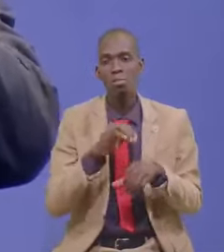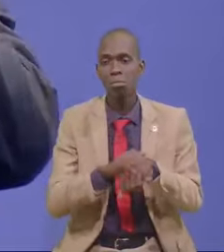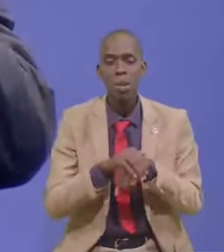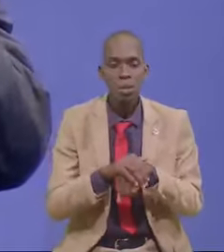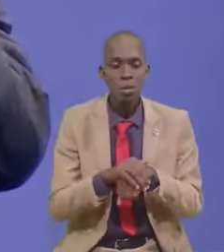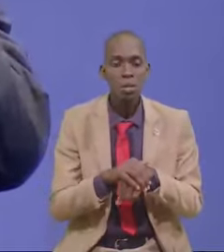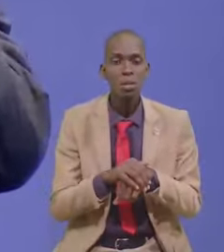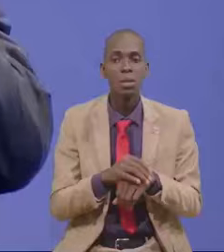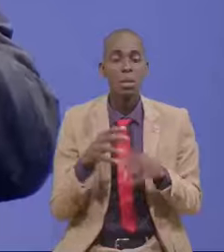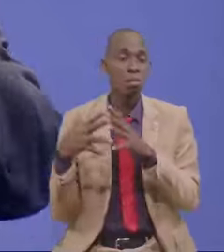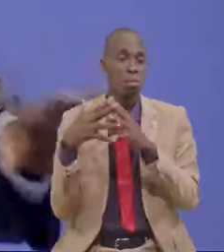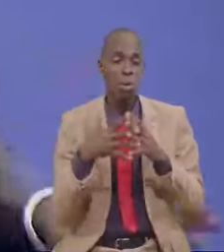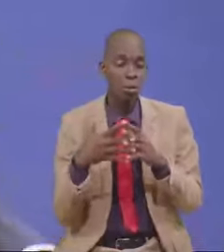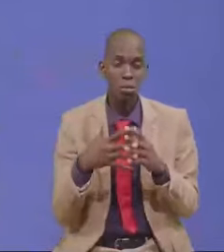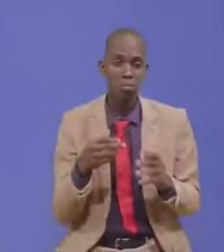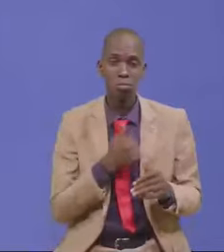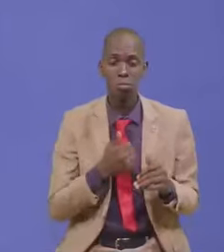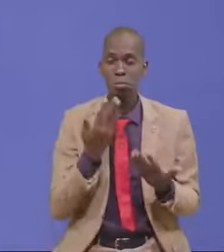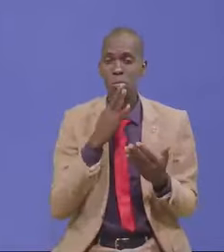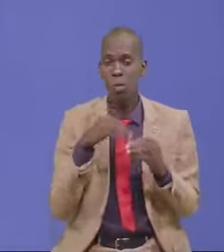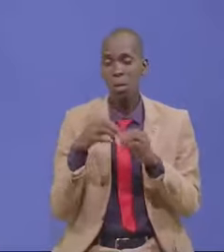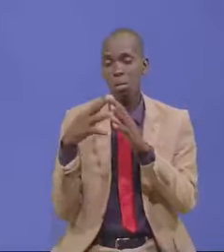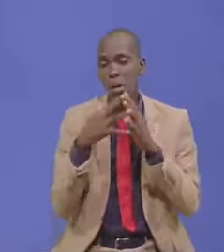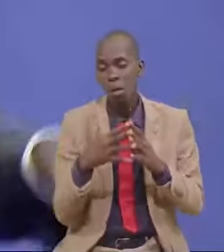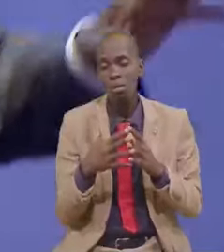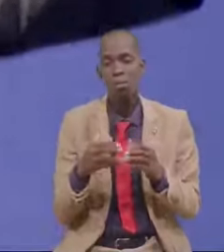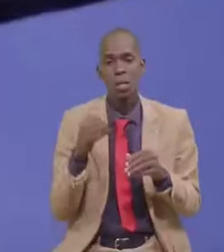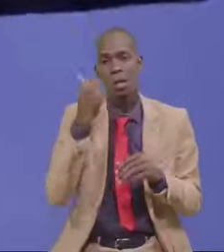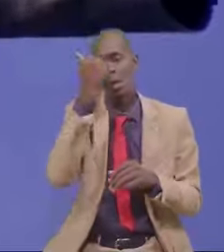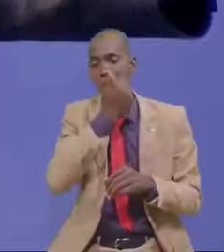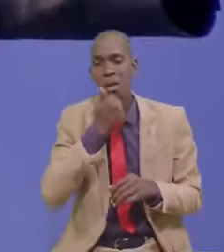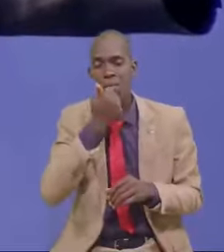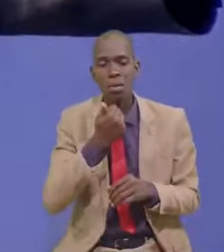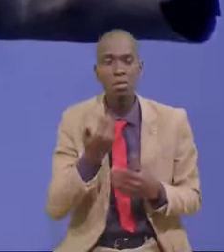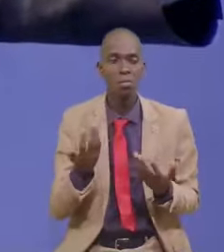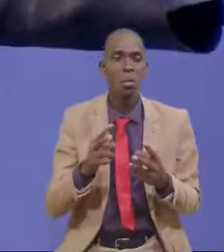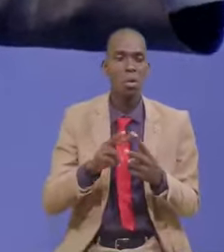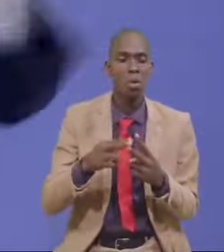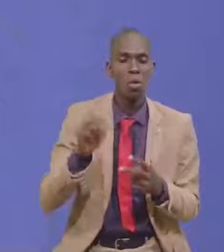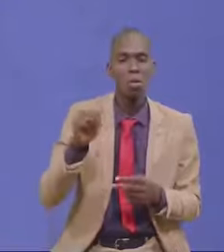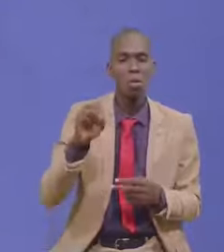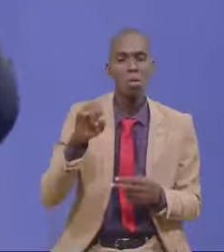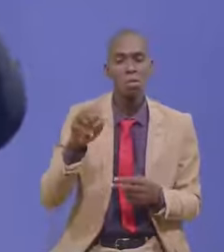Afrique, que vous soyez en Asie, que vous soyez au Pacifique,